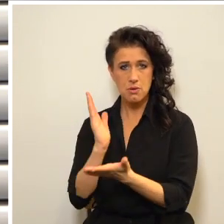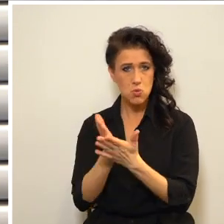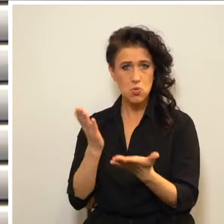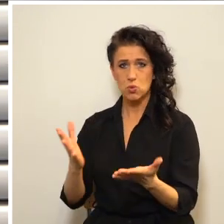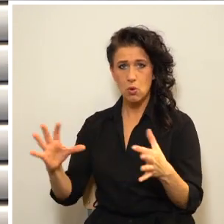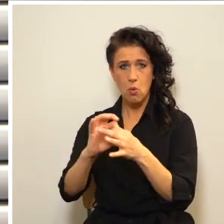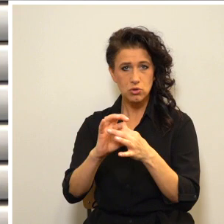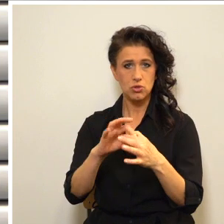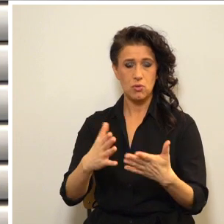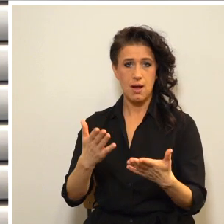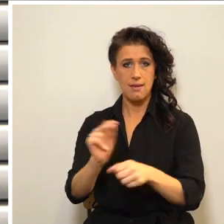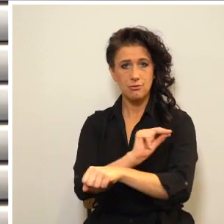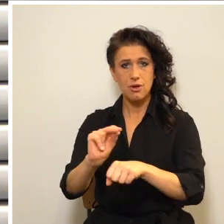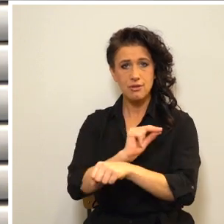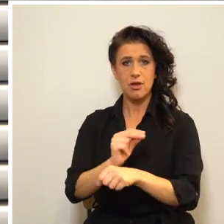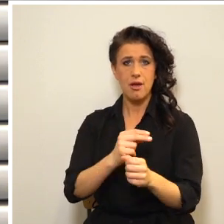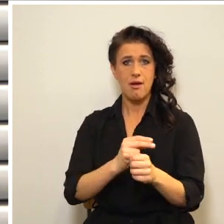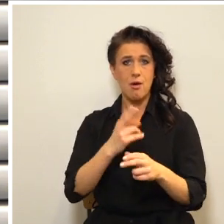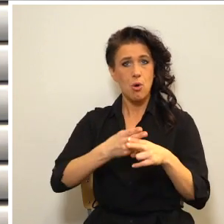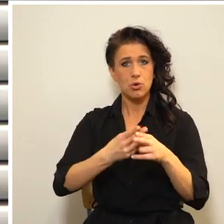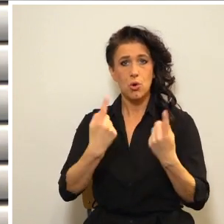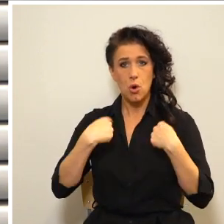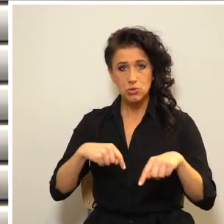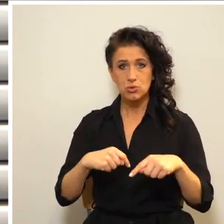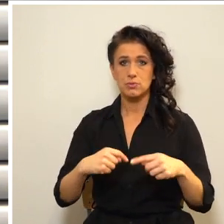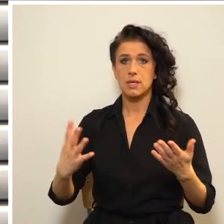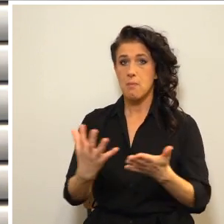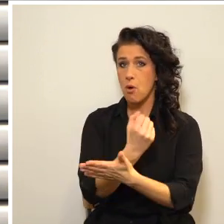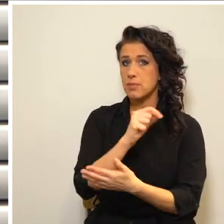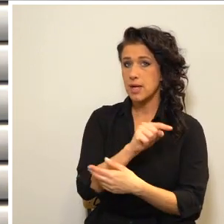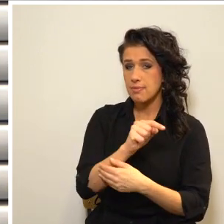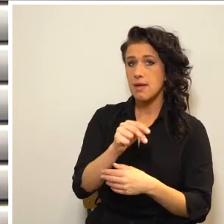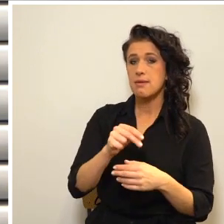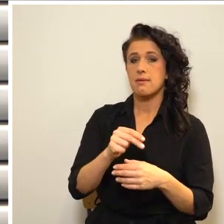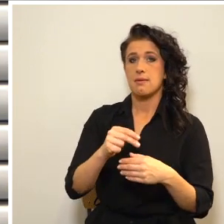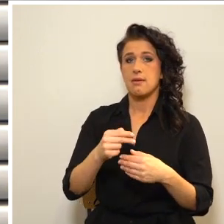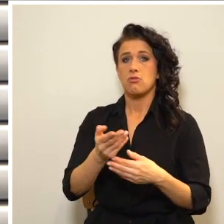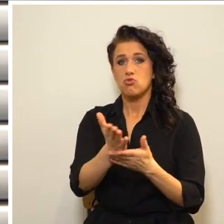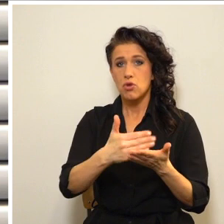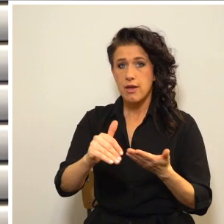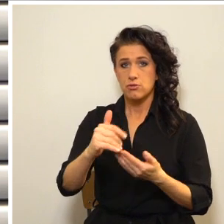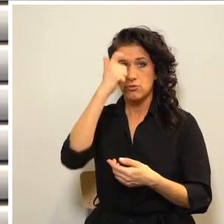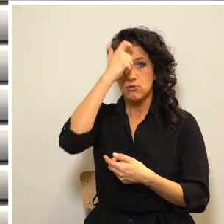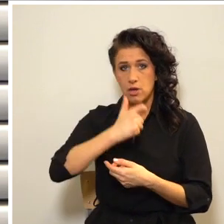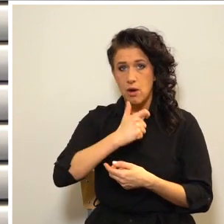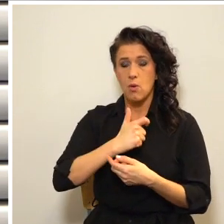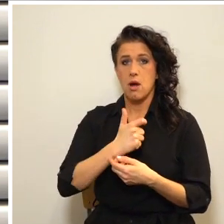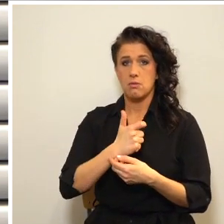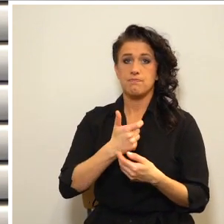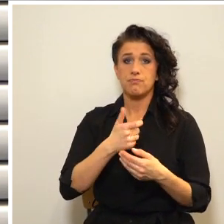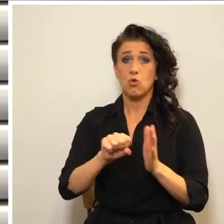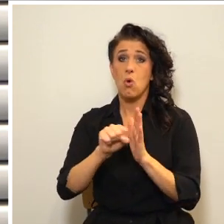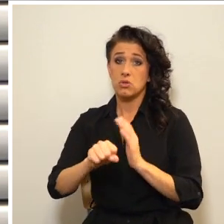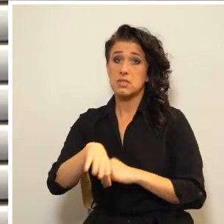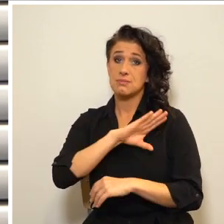Trend leczenia pacjentów przy użyciu narządów pobranych od zmarłego Natomiast rzeczywiście wtedy ta